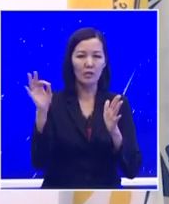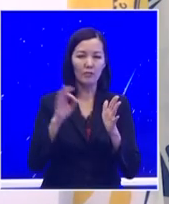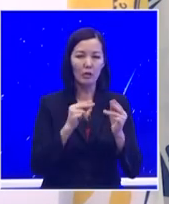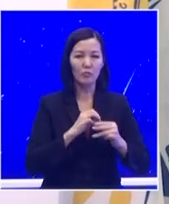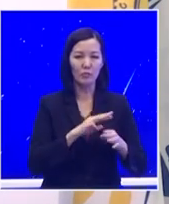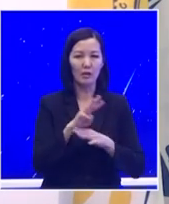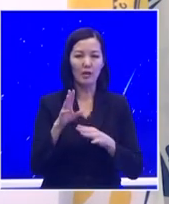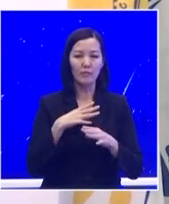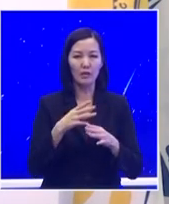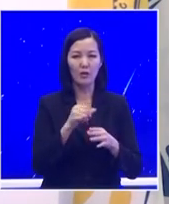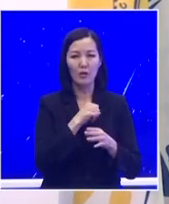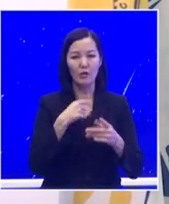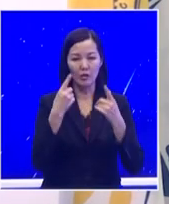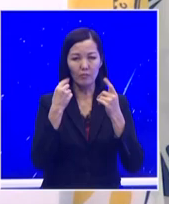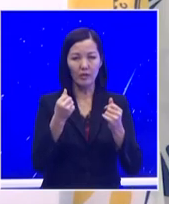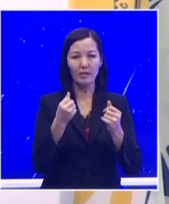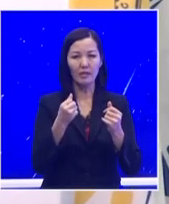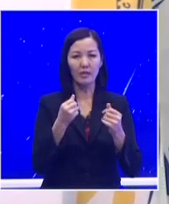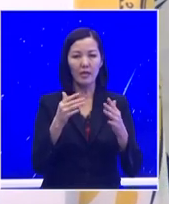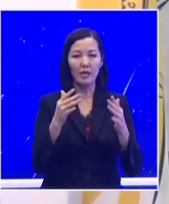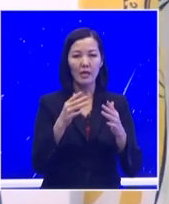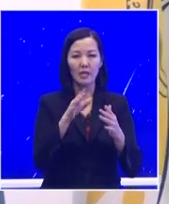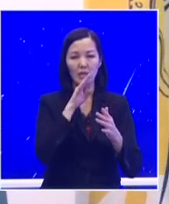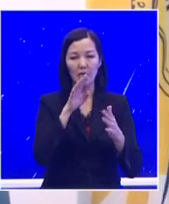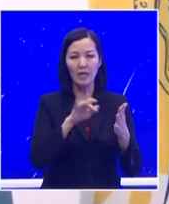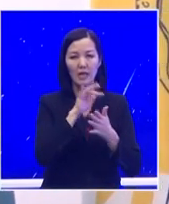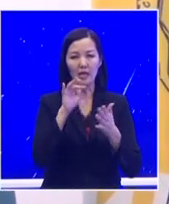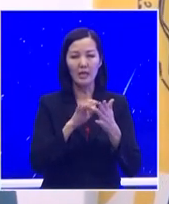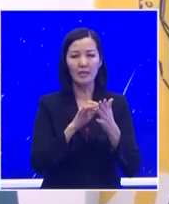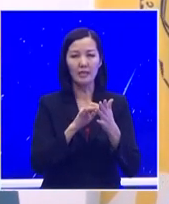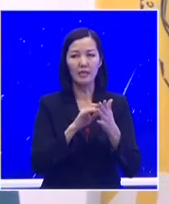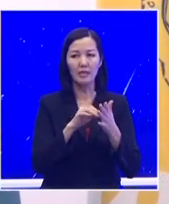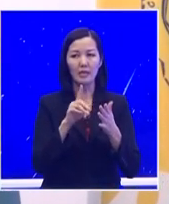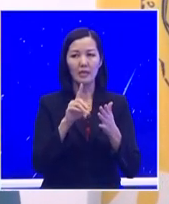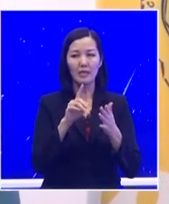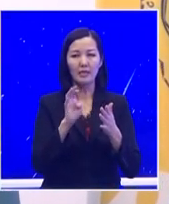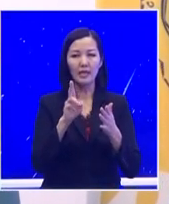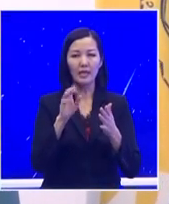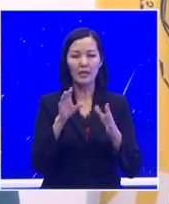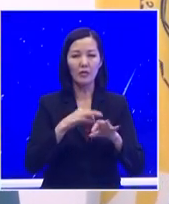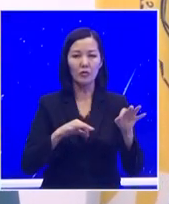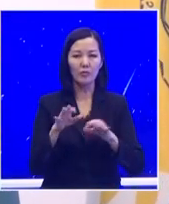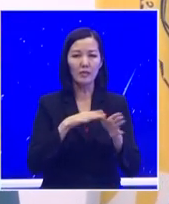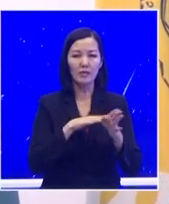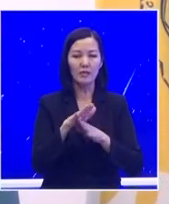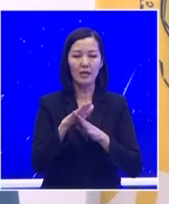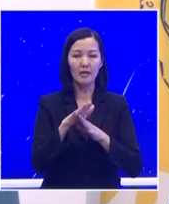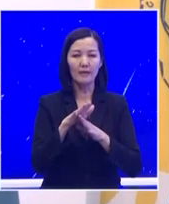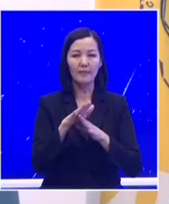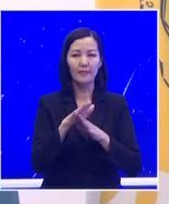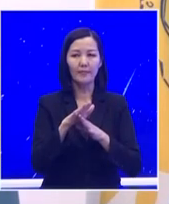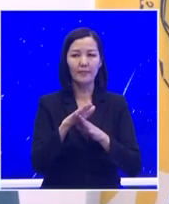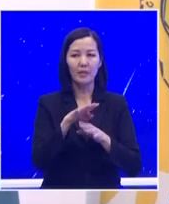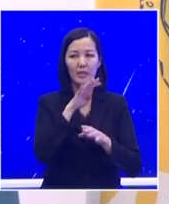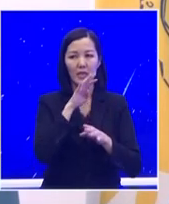Сондықтан өздеріңіз білесіздер, осы Текелі қаласында зәкірлік жоба бойынша іске асырылып жатқан жобадағы